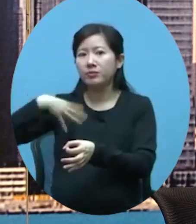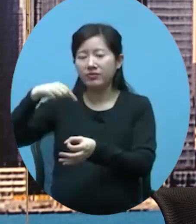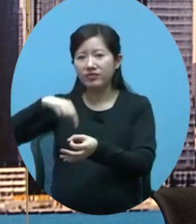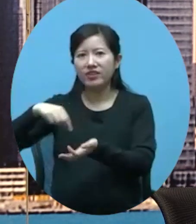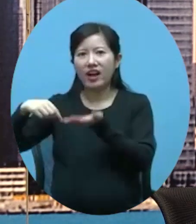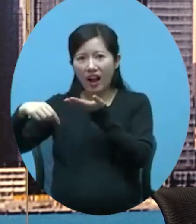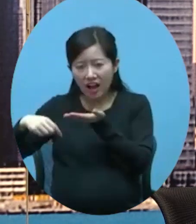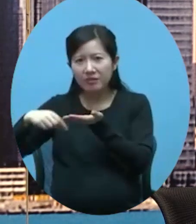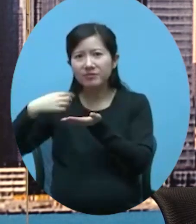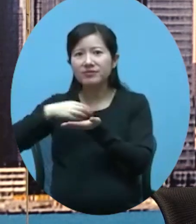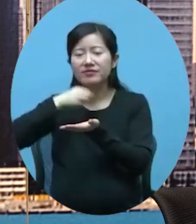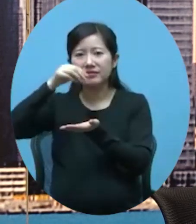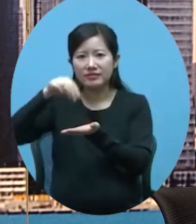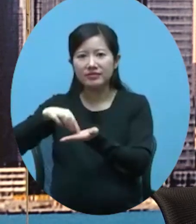兩個兩個